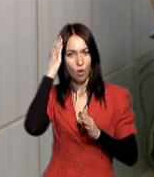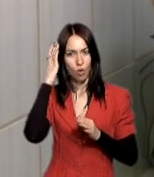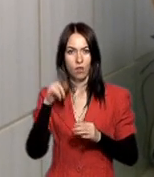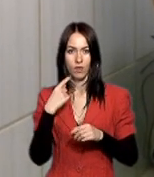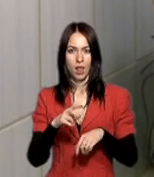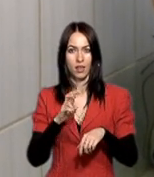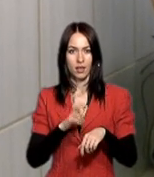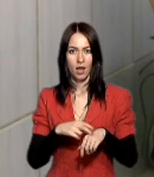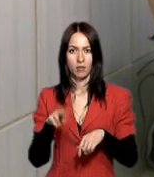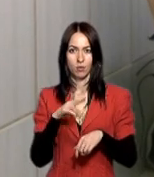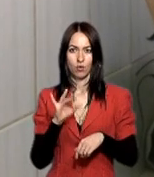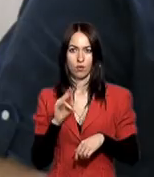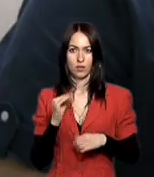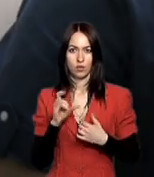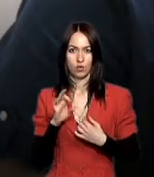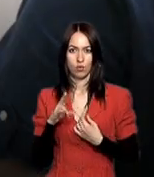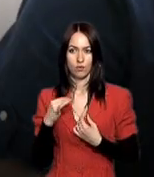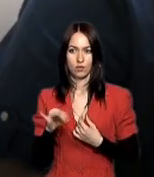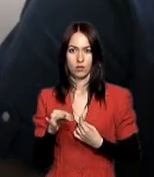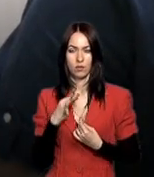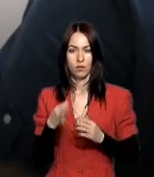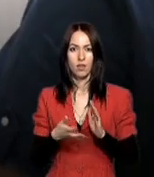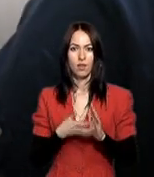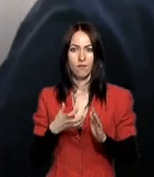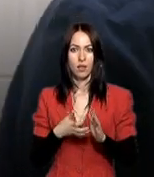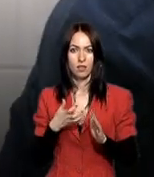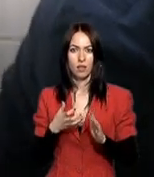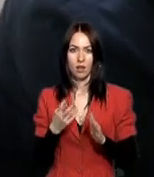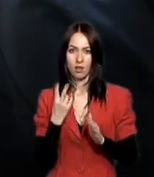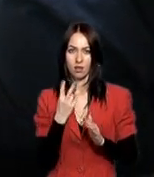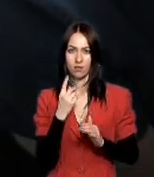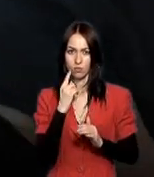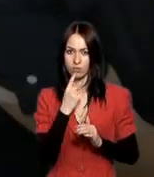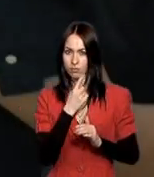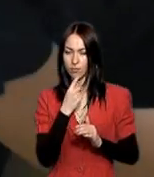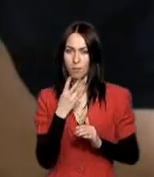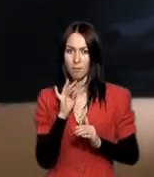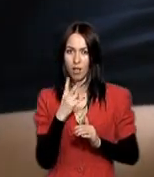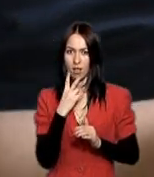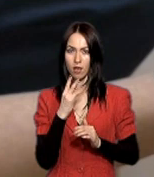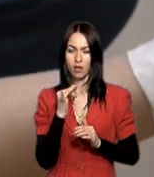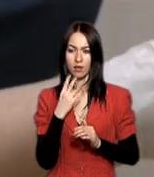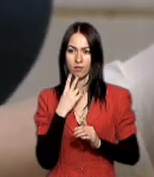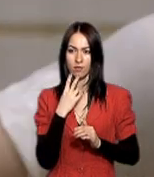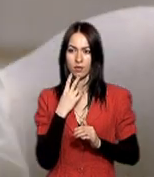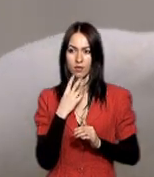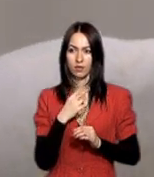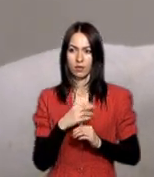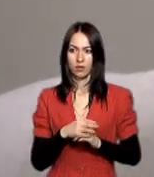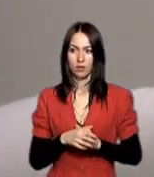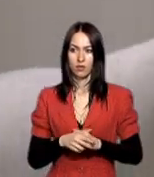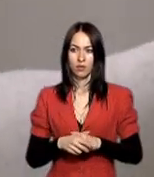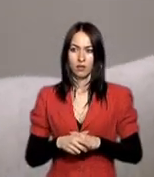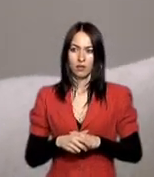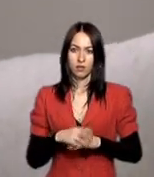ветлікар центру Дмитро Войцеховський. Не вистачає передніх двох малярів і премаляр. Не вистачає